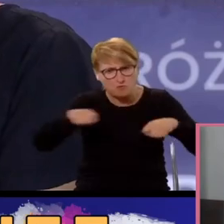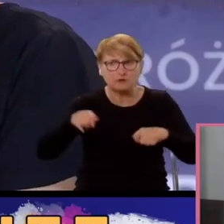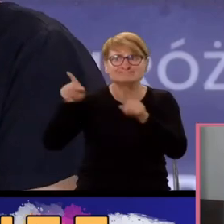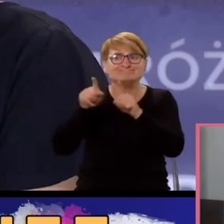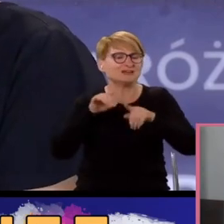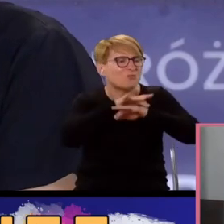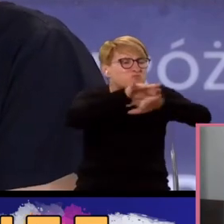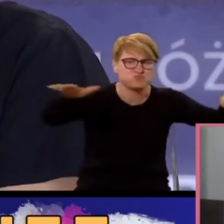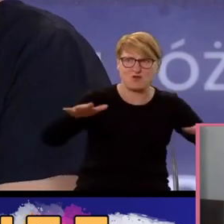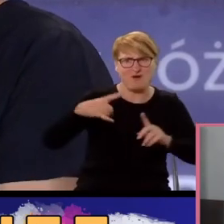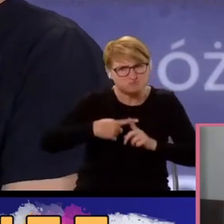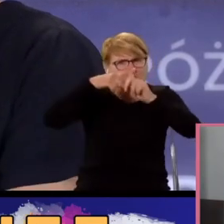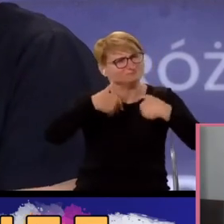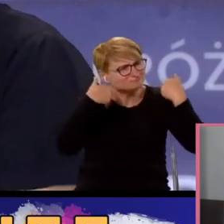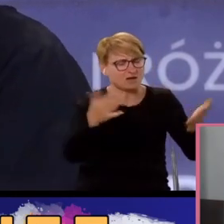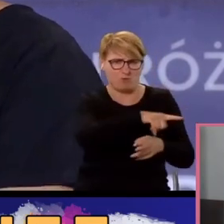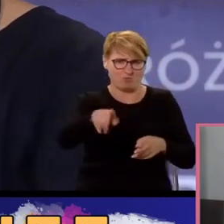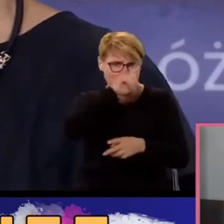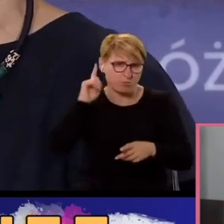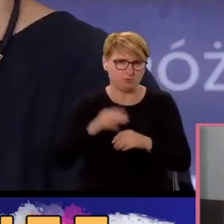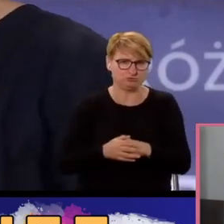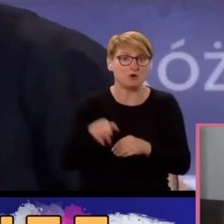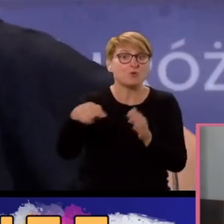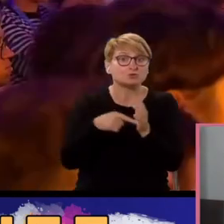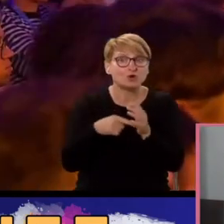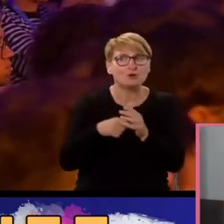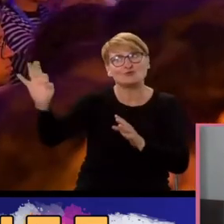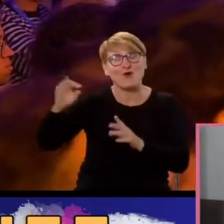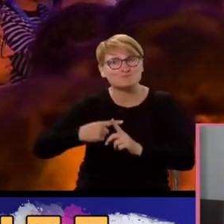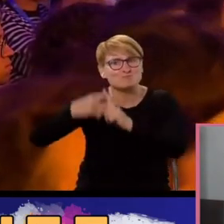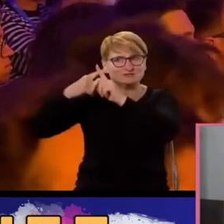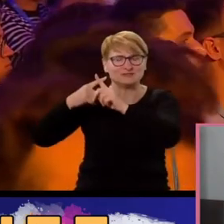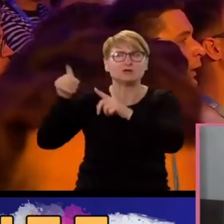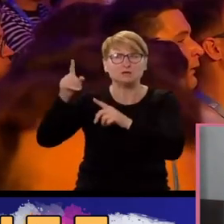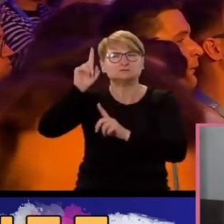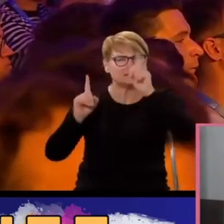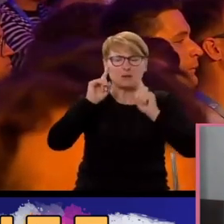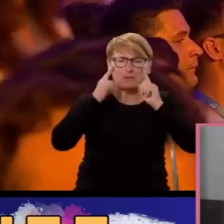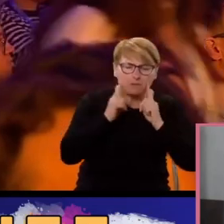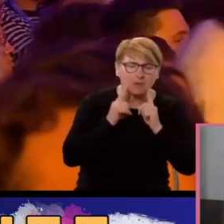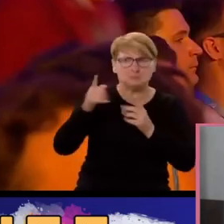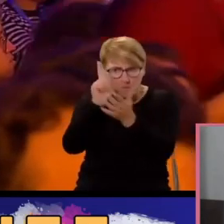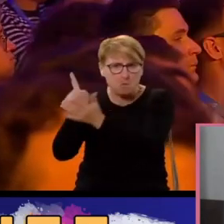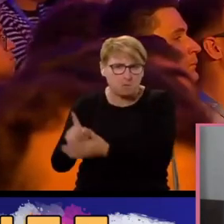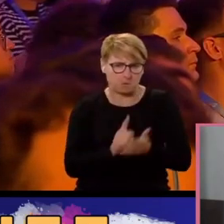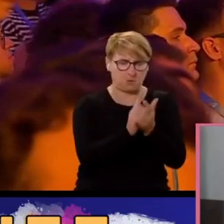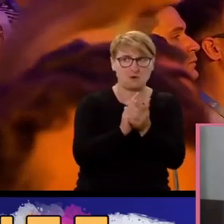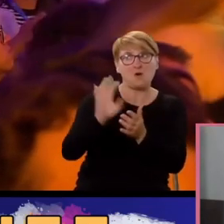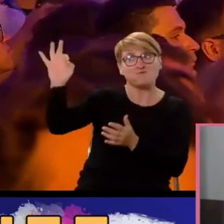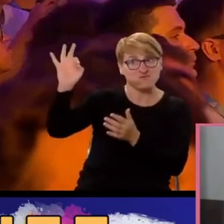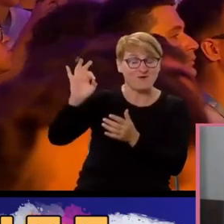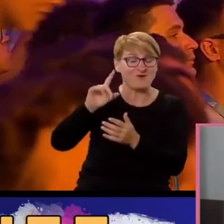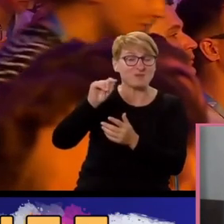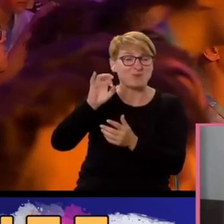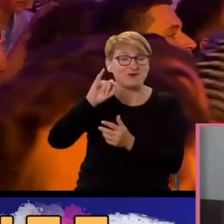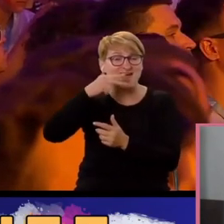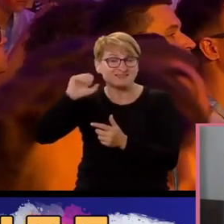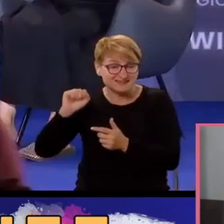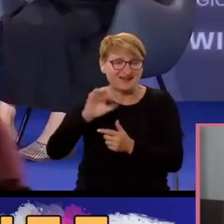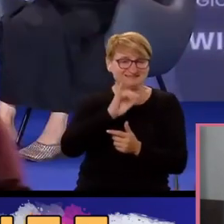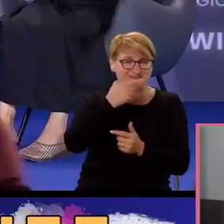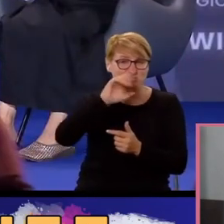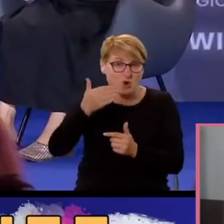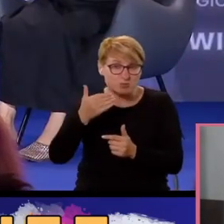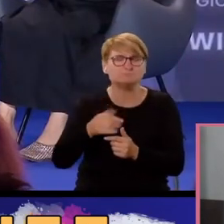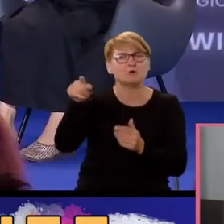zarazić ludzi optymizmem. To był taki optymizm trochę przez łzy, ale jej się udawało. Ten syndrom Polianny stosuje się dzisiaj